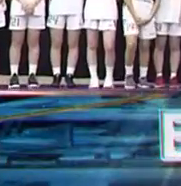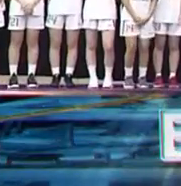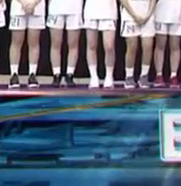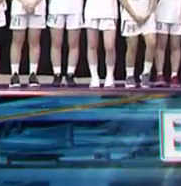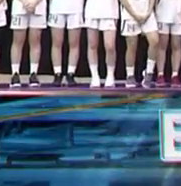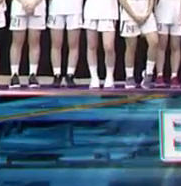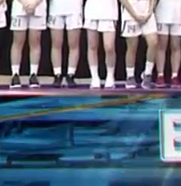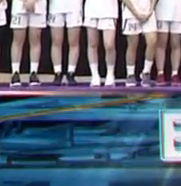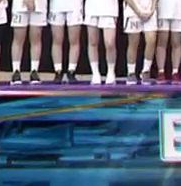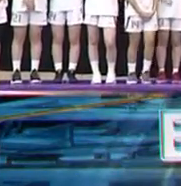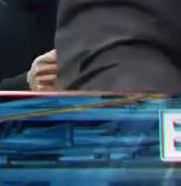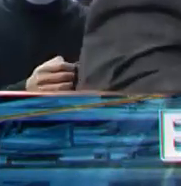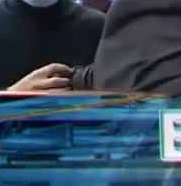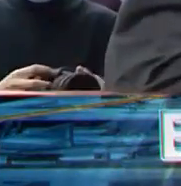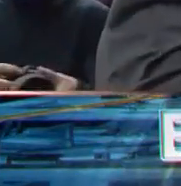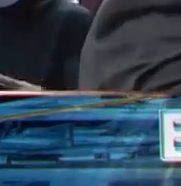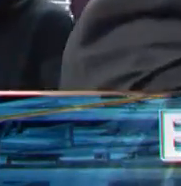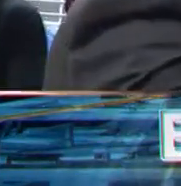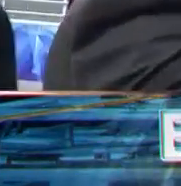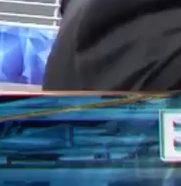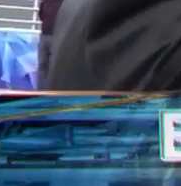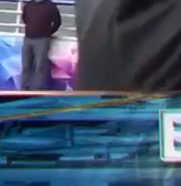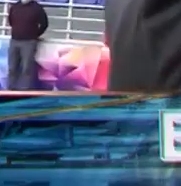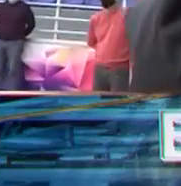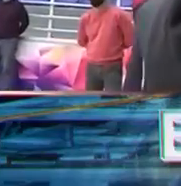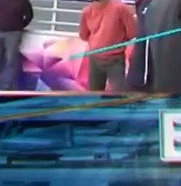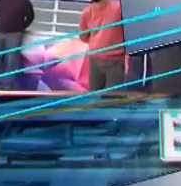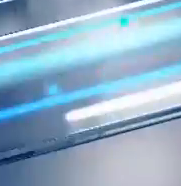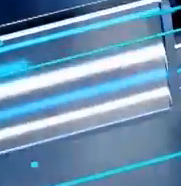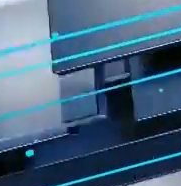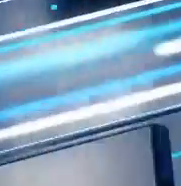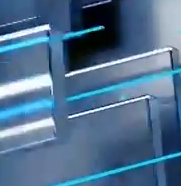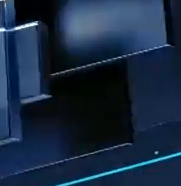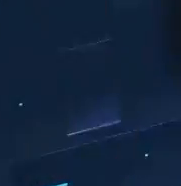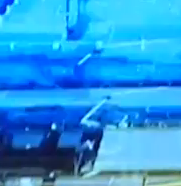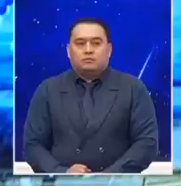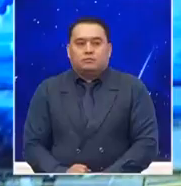Баскетболшы қыздар жарады. Облыс құрамасы Қазақстан чемпион атанды.